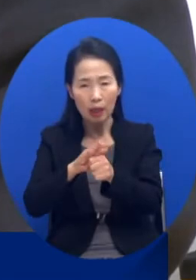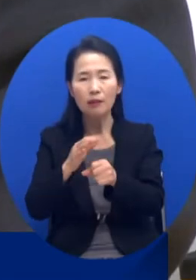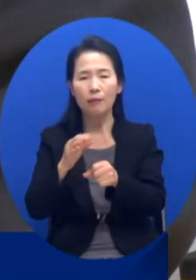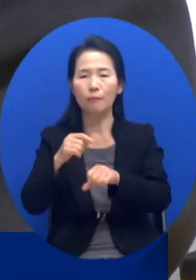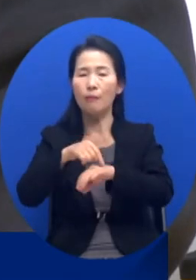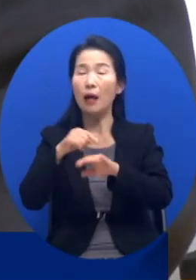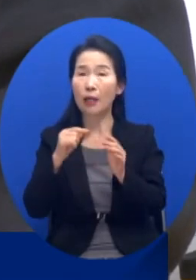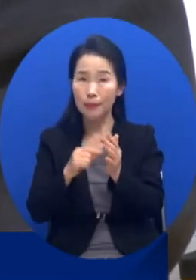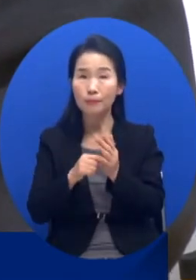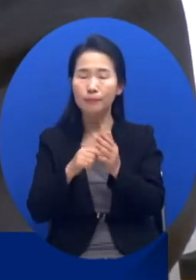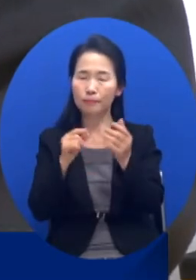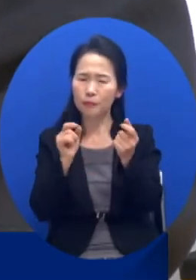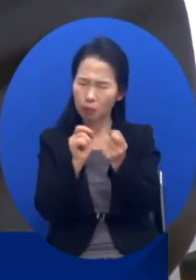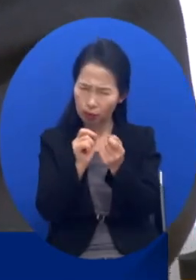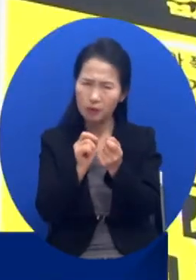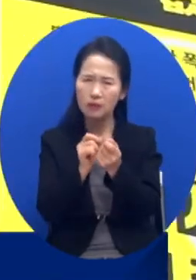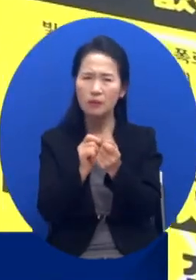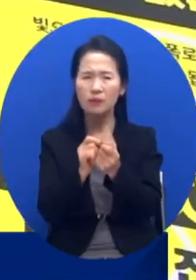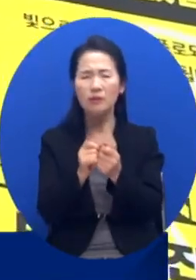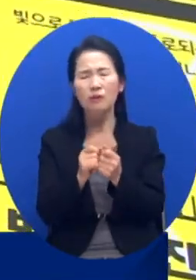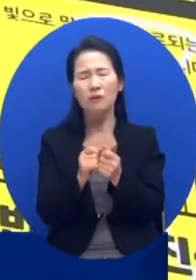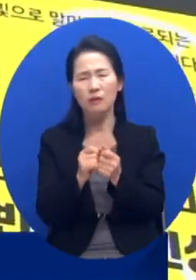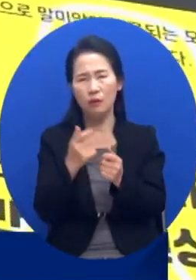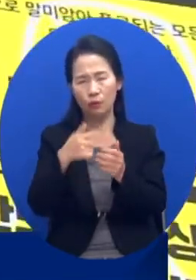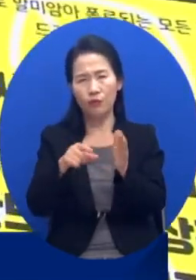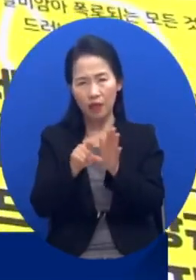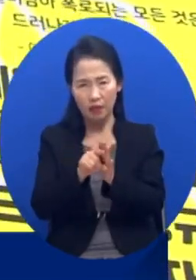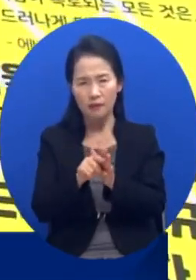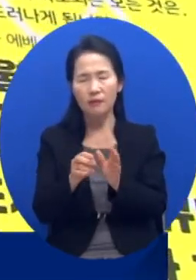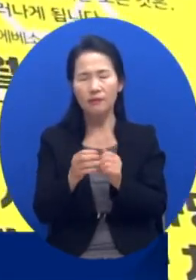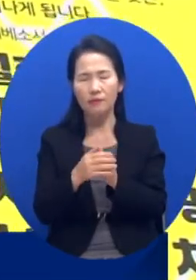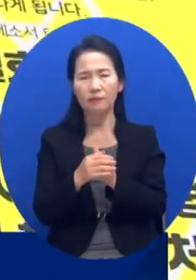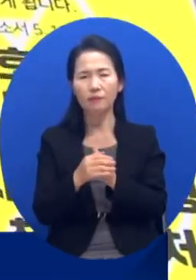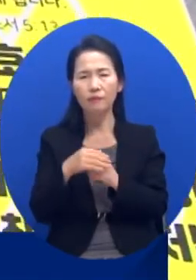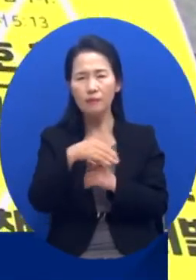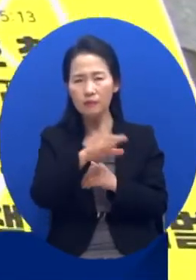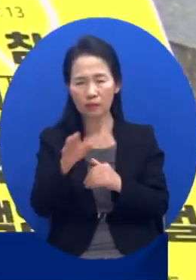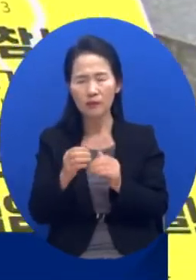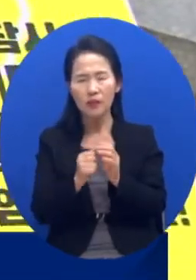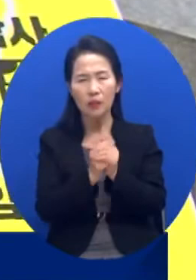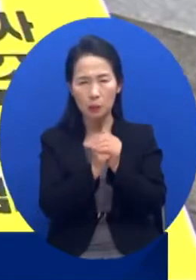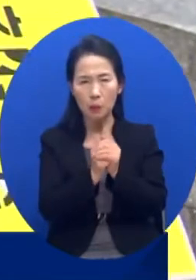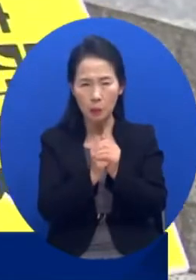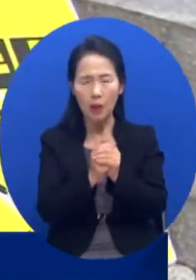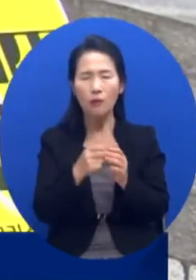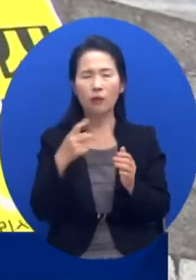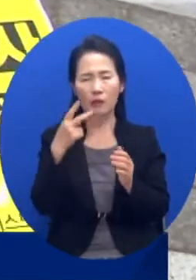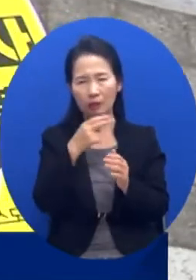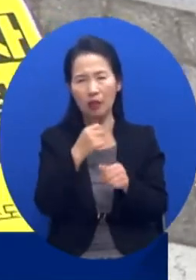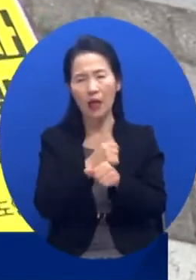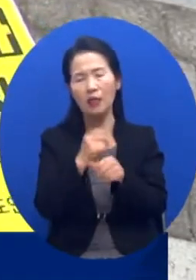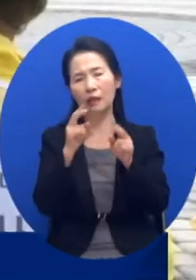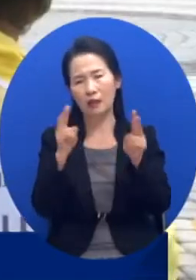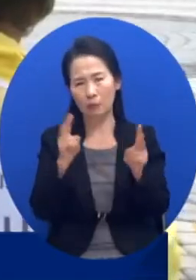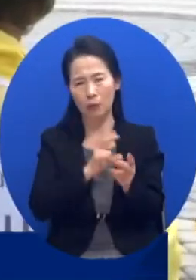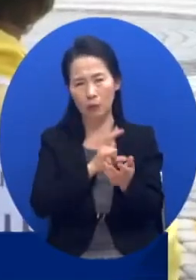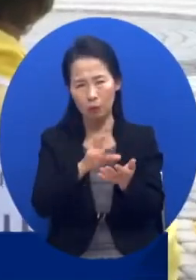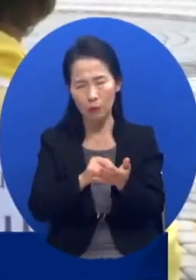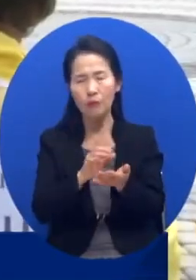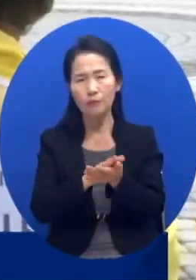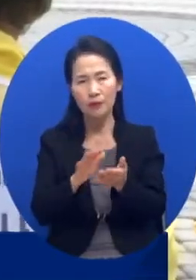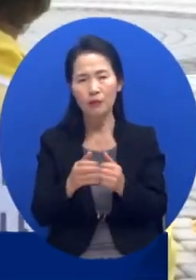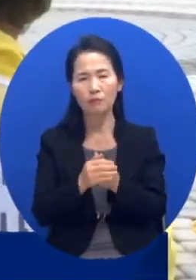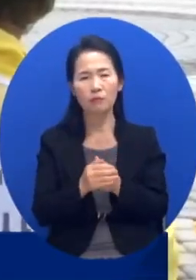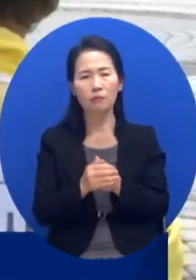마음에 접근하는 것이 우리들이 지금 기도하고 있는 제목이라고 하겠습니다.